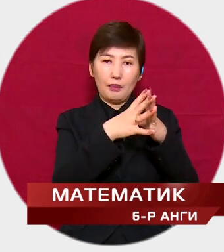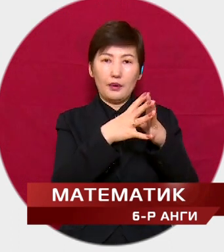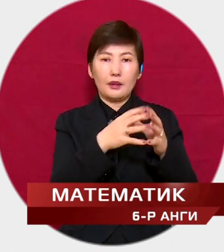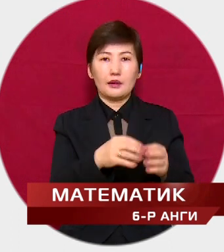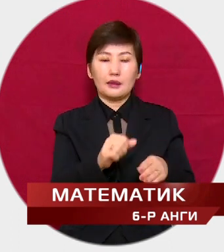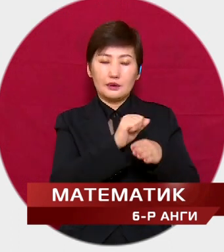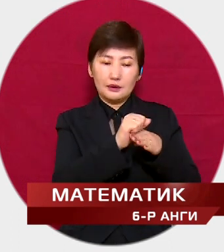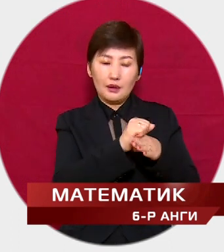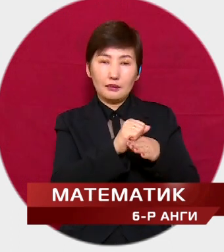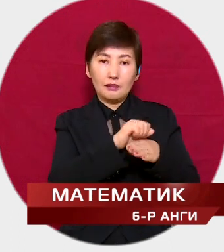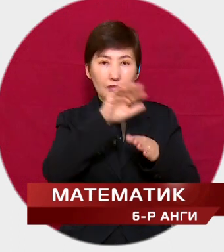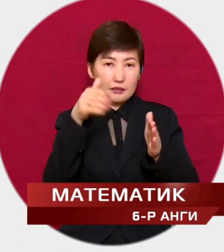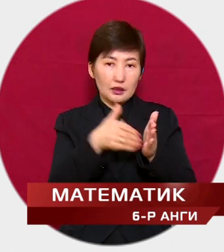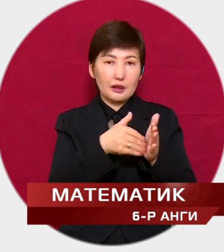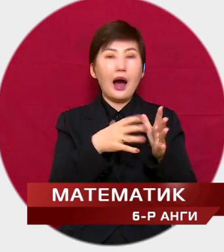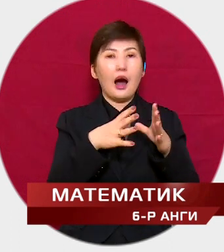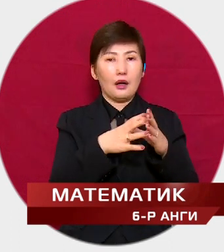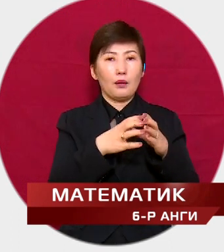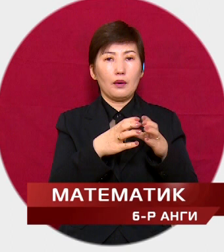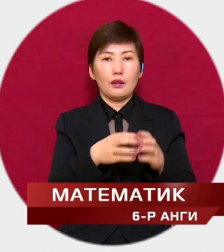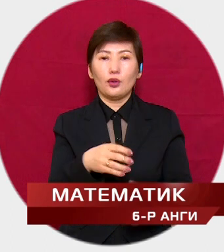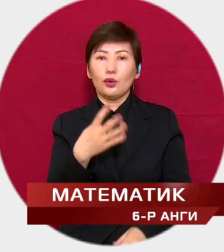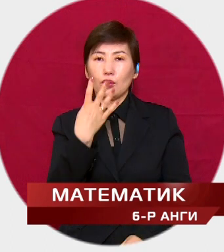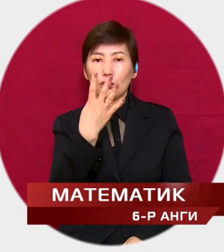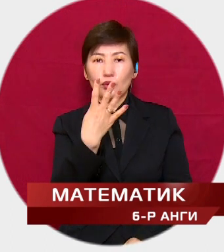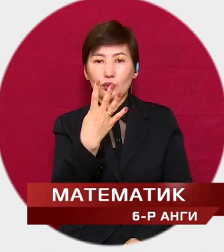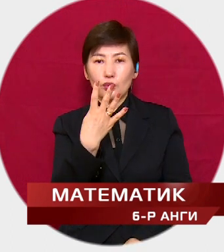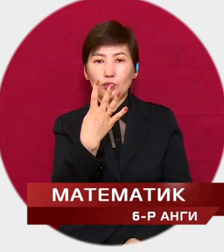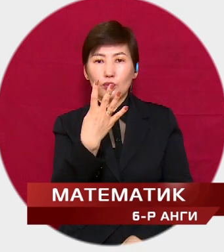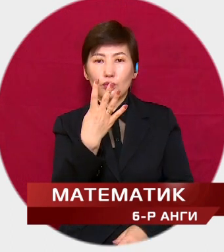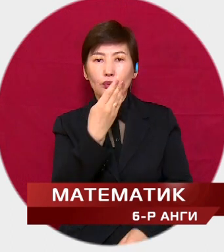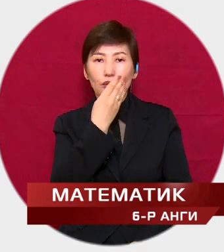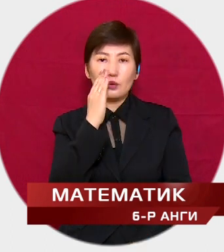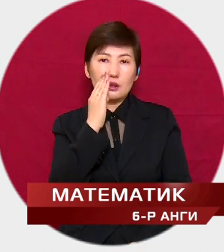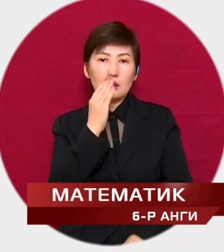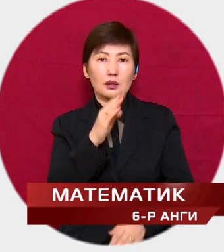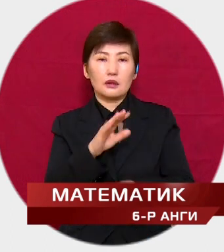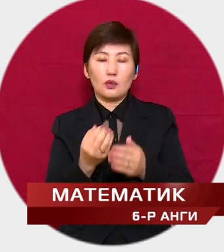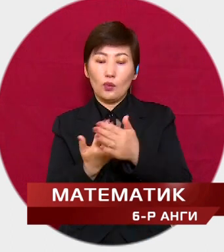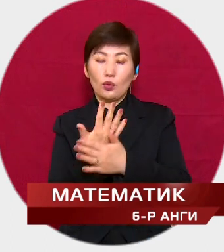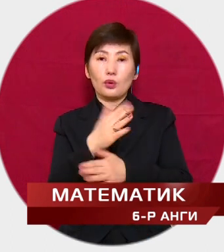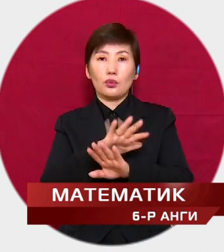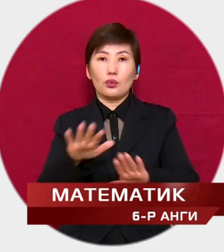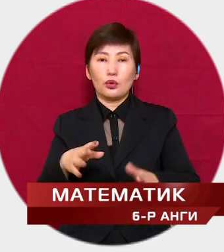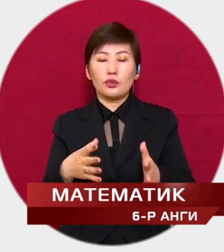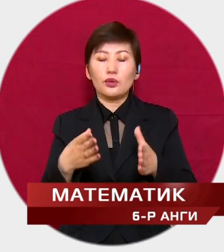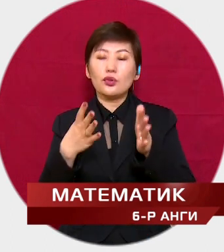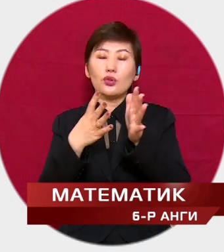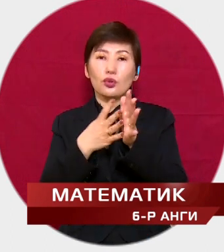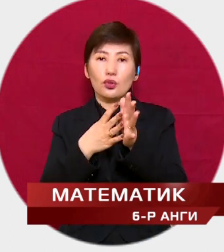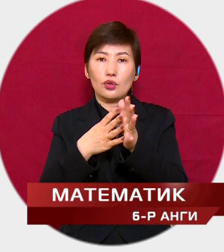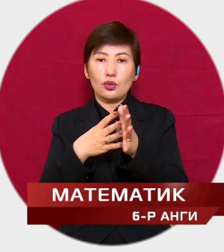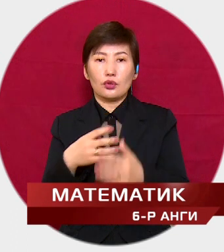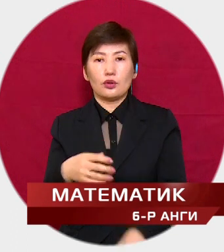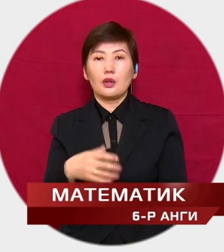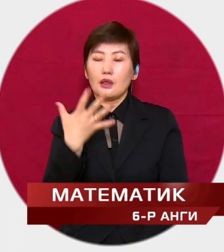давтамж нь 10 байна гэж ойлгож байна. За дөрвөн цэцэг тарьсан хүүхэд маань 9 байна. За 5